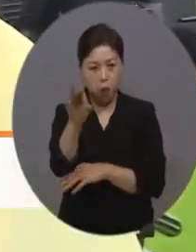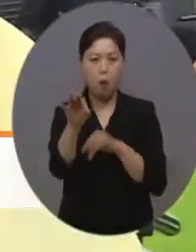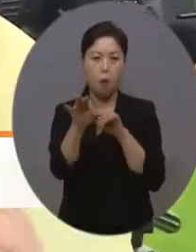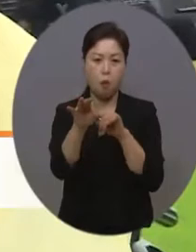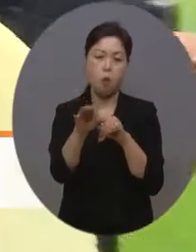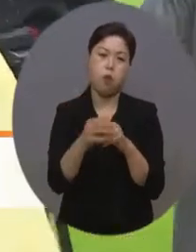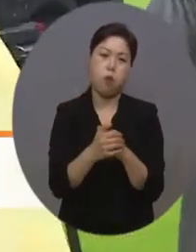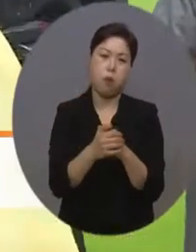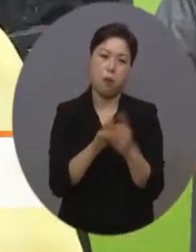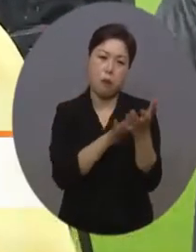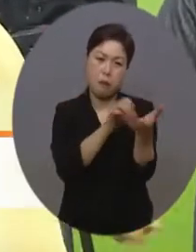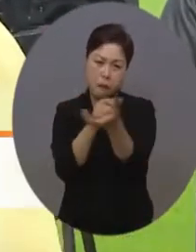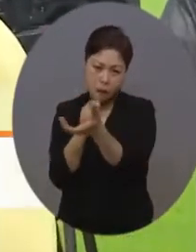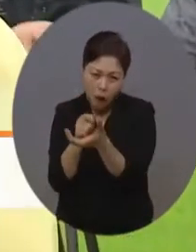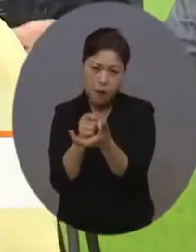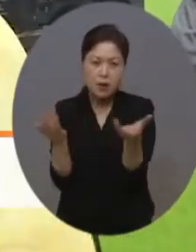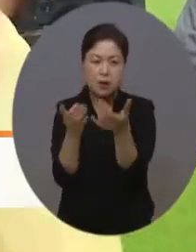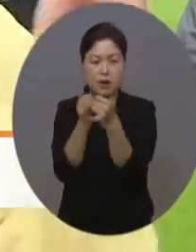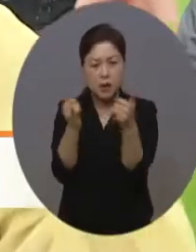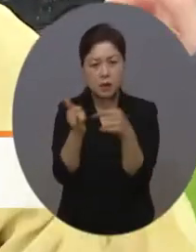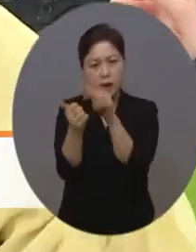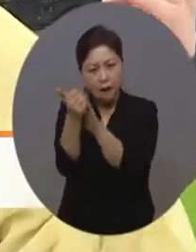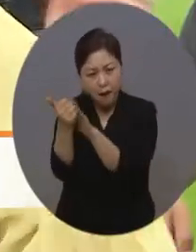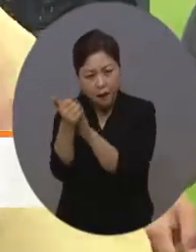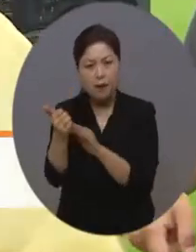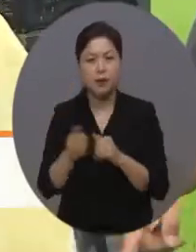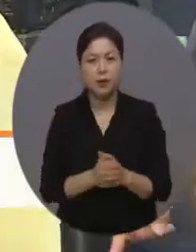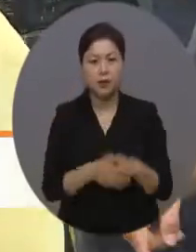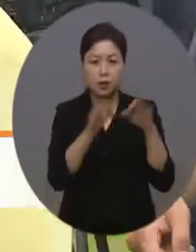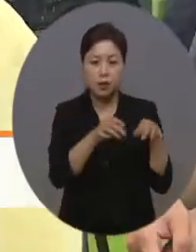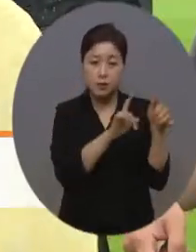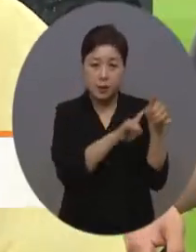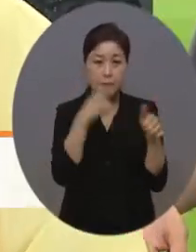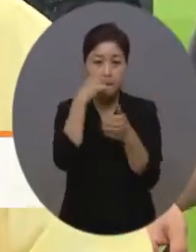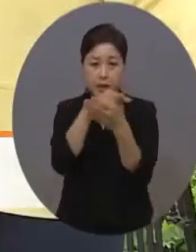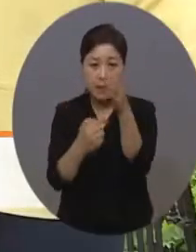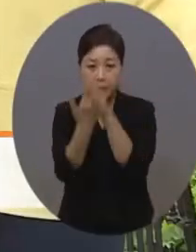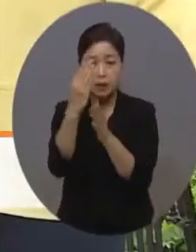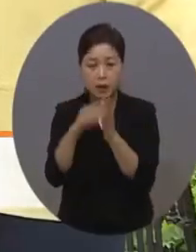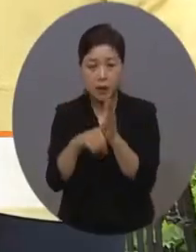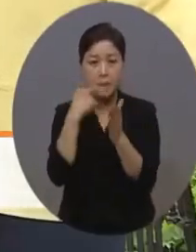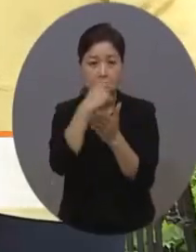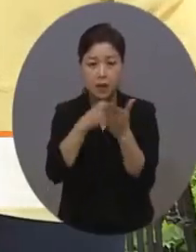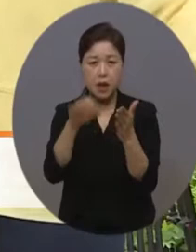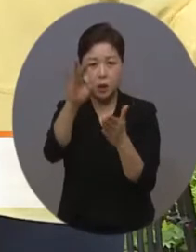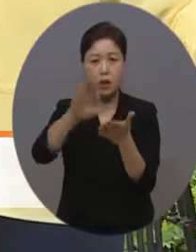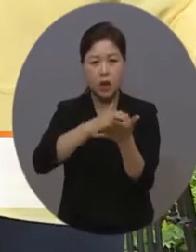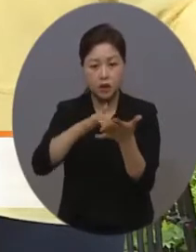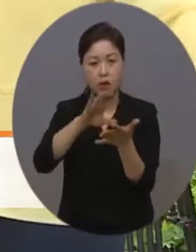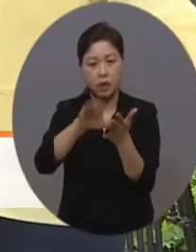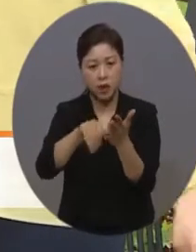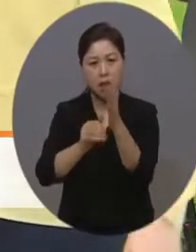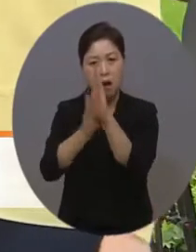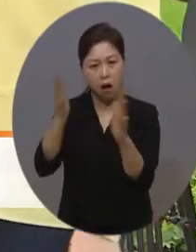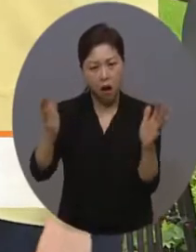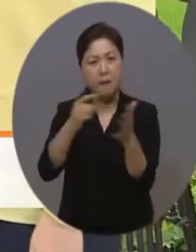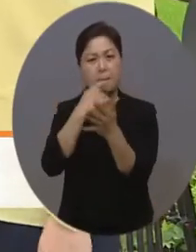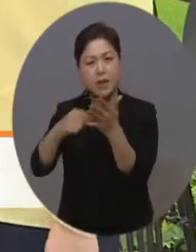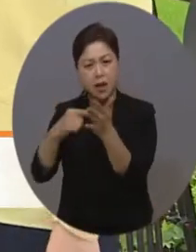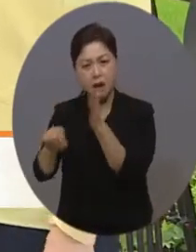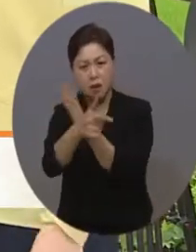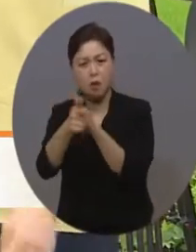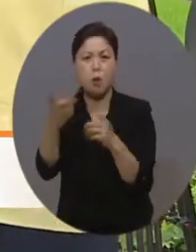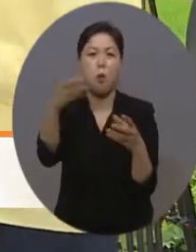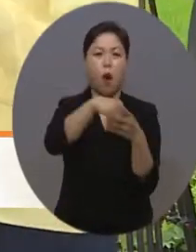관계자들을 격려했습니다 여 김 지사는 재해 피해 발생시 피해금액 산정의 농작물 피해 글 포함할 것을